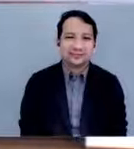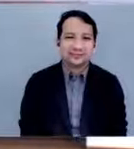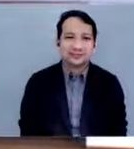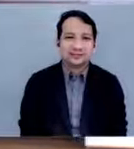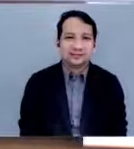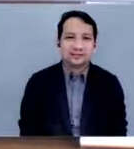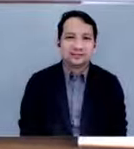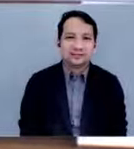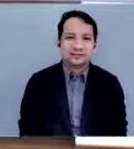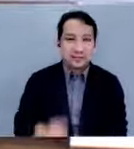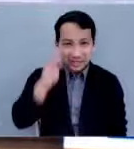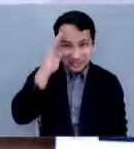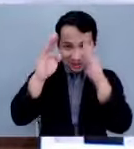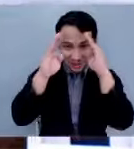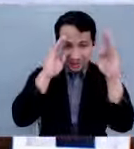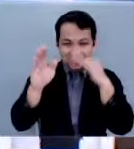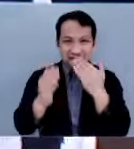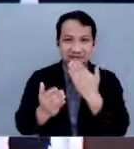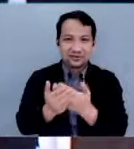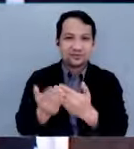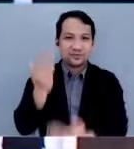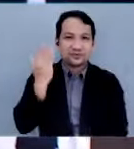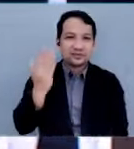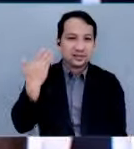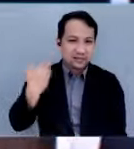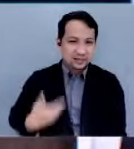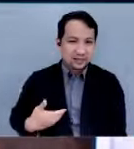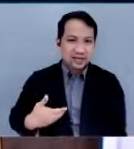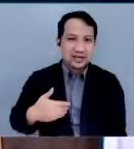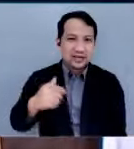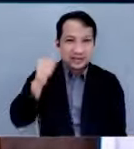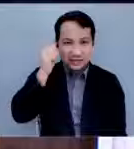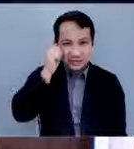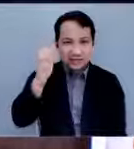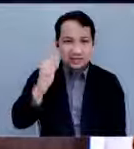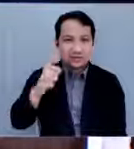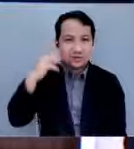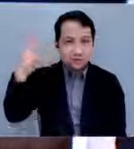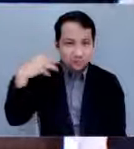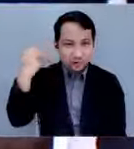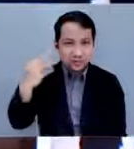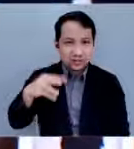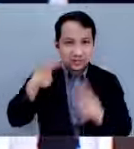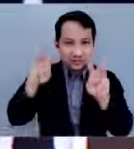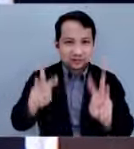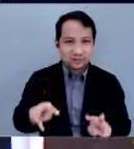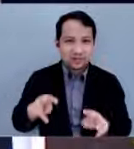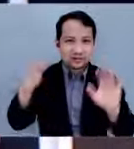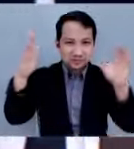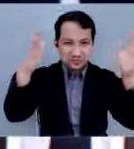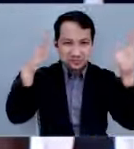Hello! Good morning, kapatid! Ako po si Alex Calyat. Ito po ang Wacky Wednesdays. Balakbakan naman!